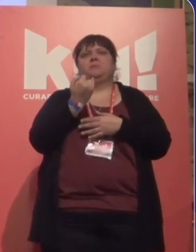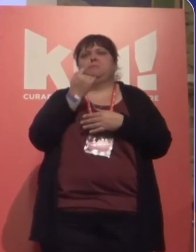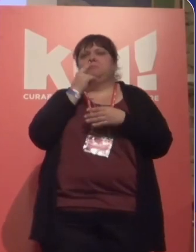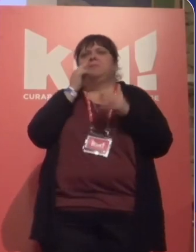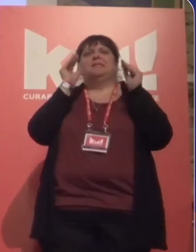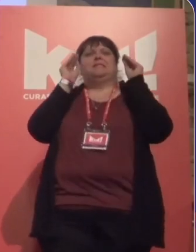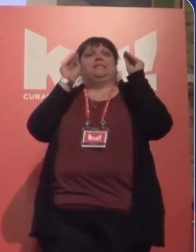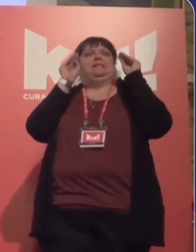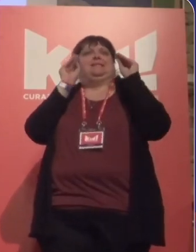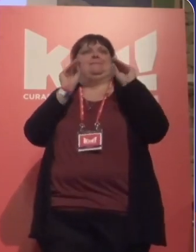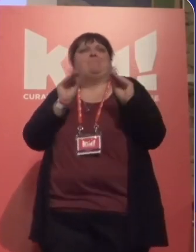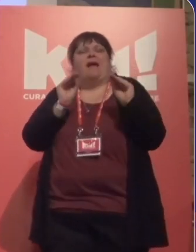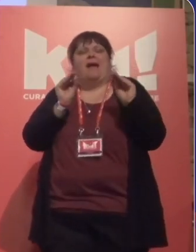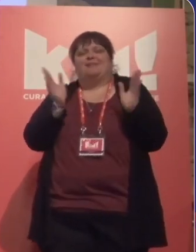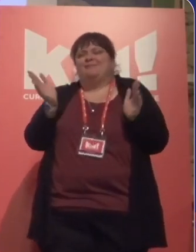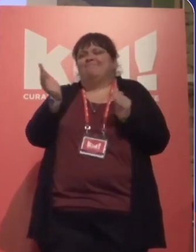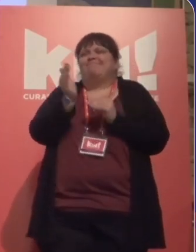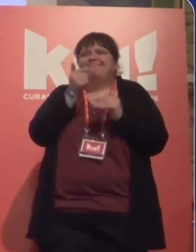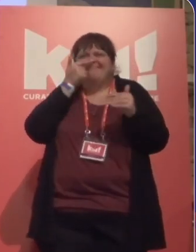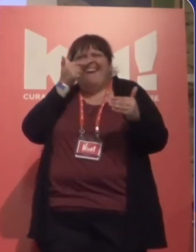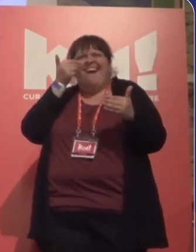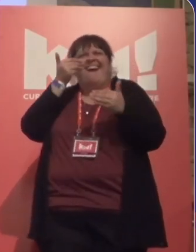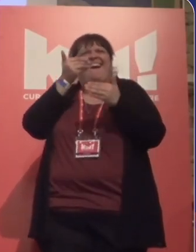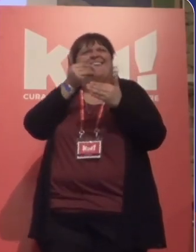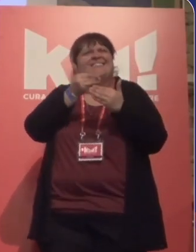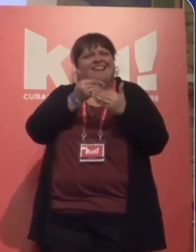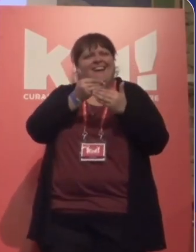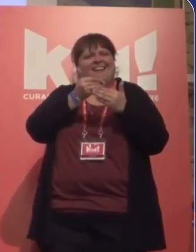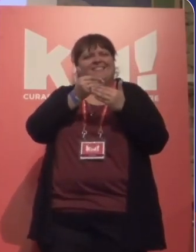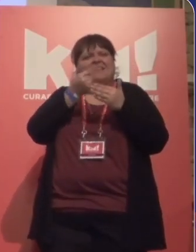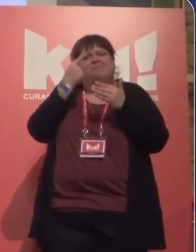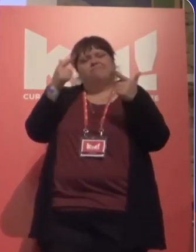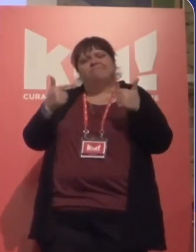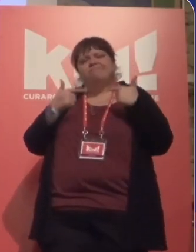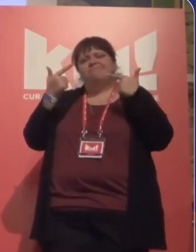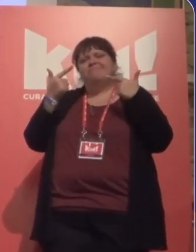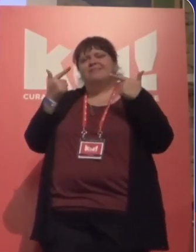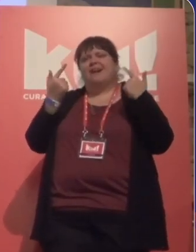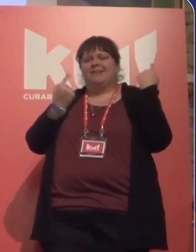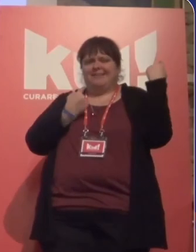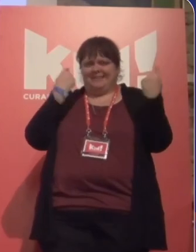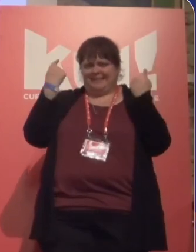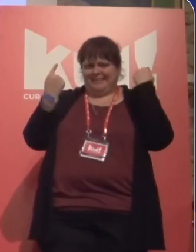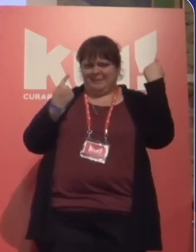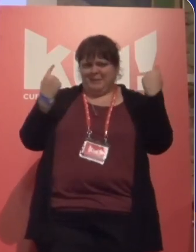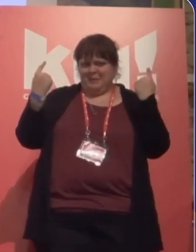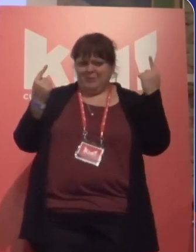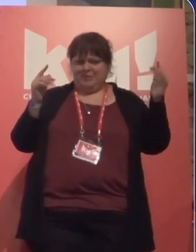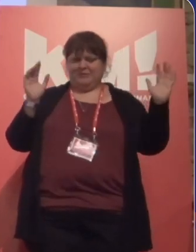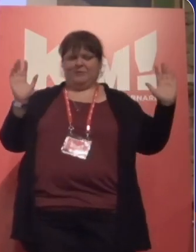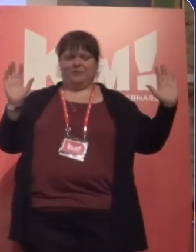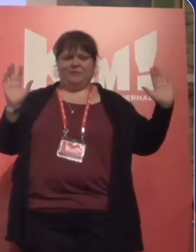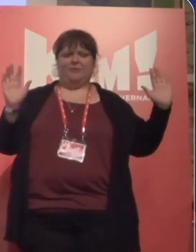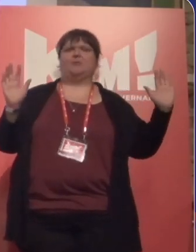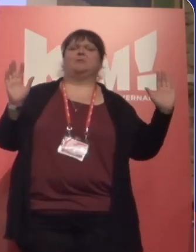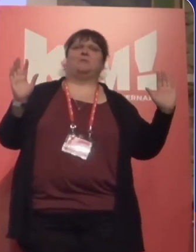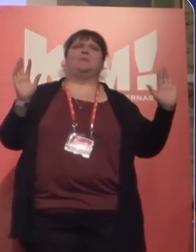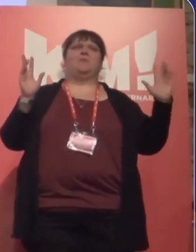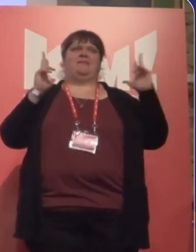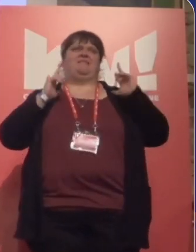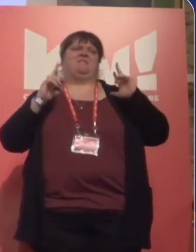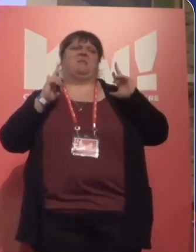classe senza essere disturbati non dà la possibilità di connettersi su